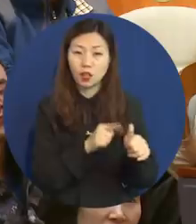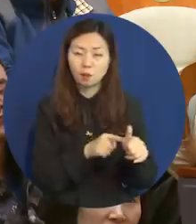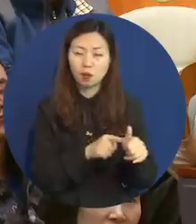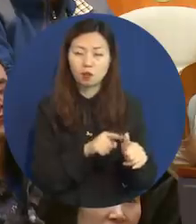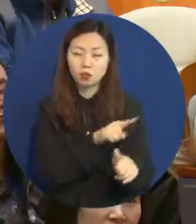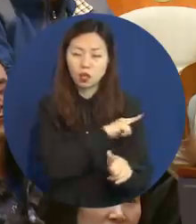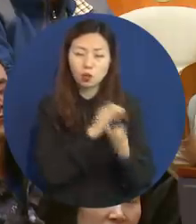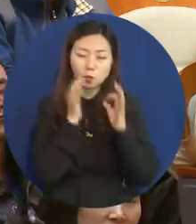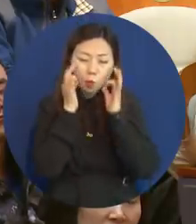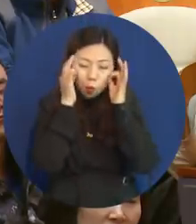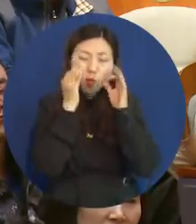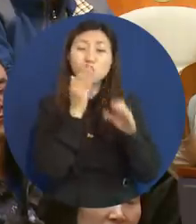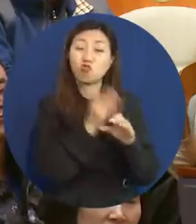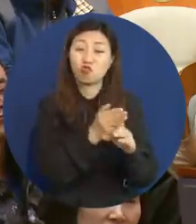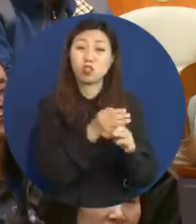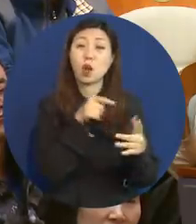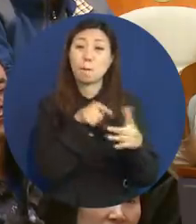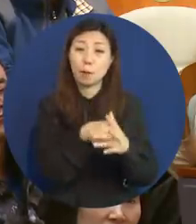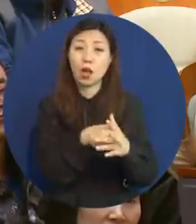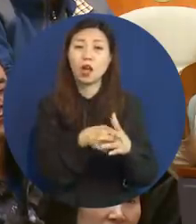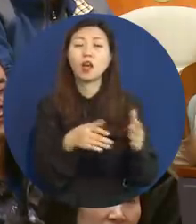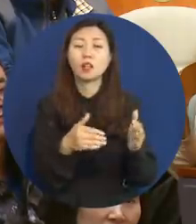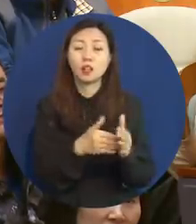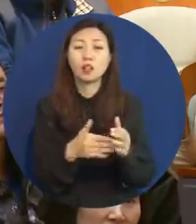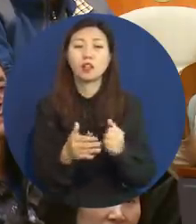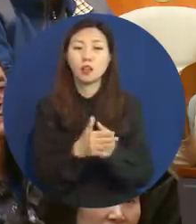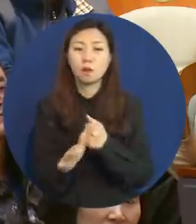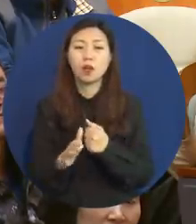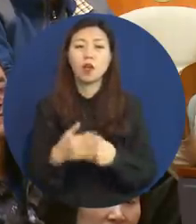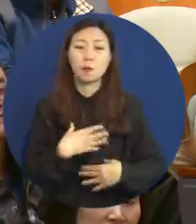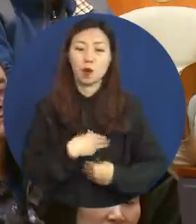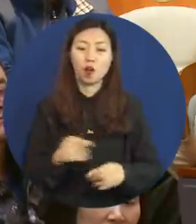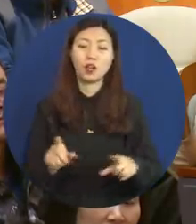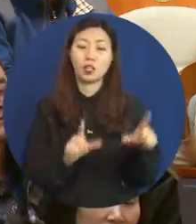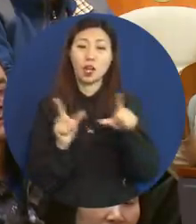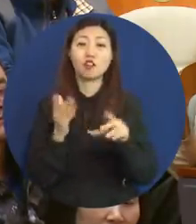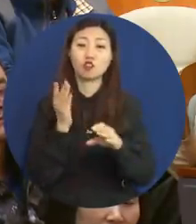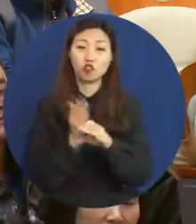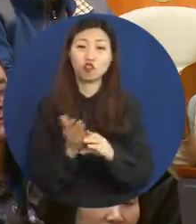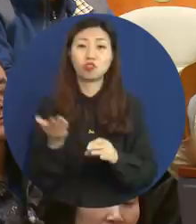다하고 있더라고요. 그래서 굉장히 편안하게 살고 있는데요.